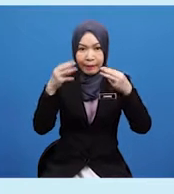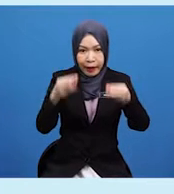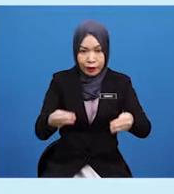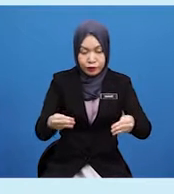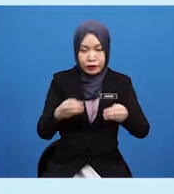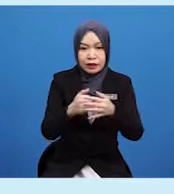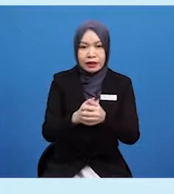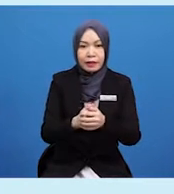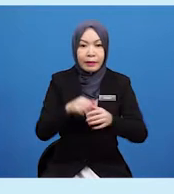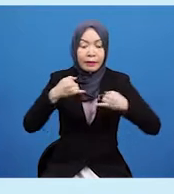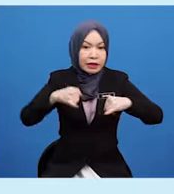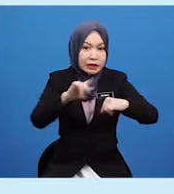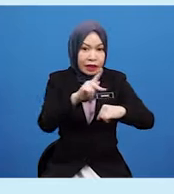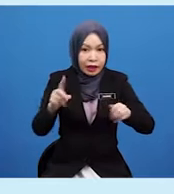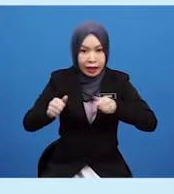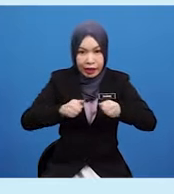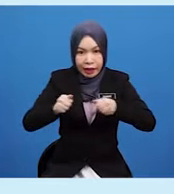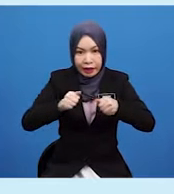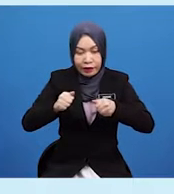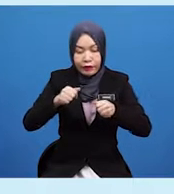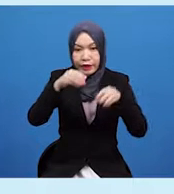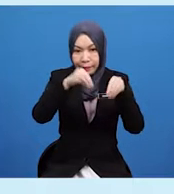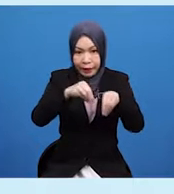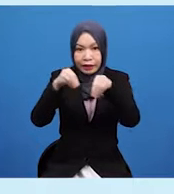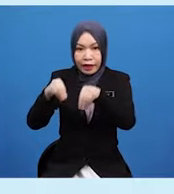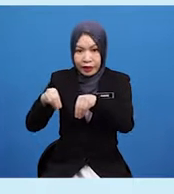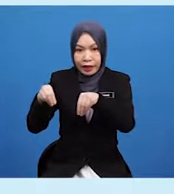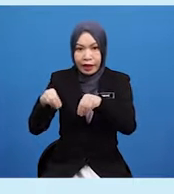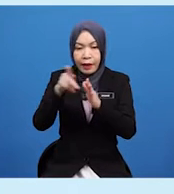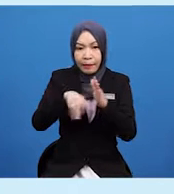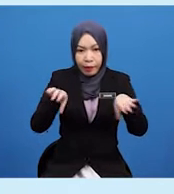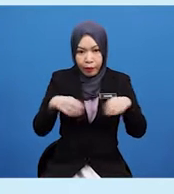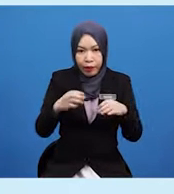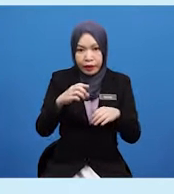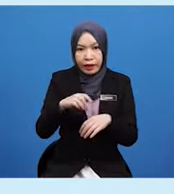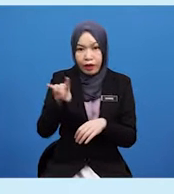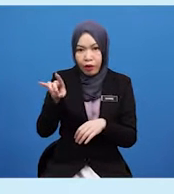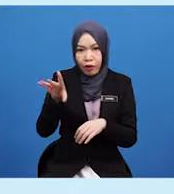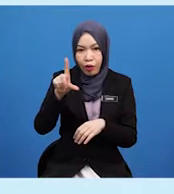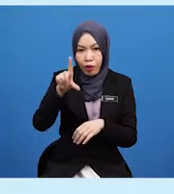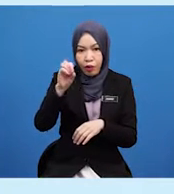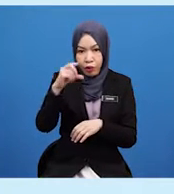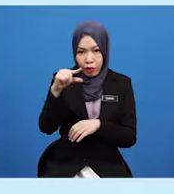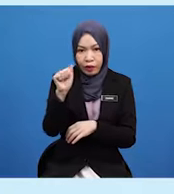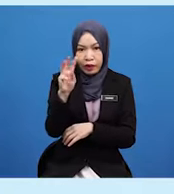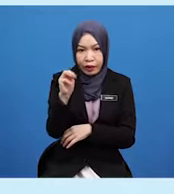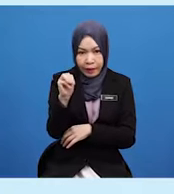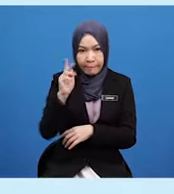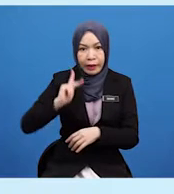dipancang menjalankan aktiviti pertanian buatan logam tekstil